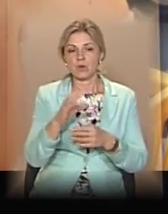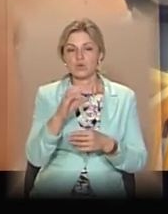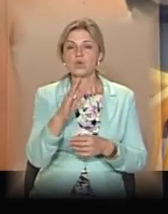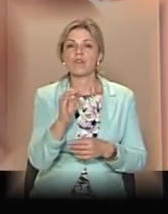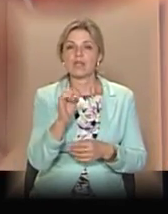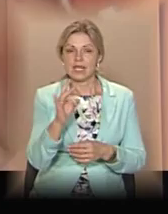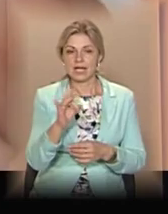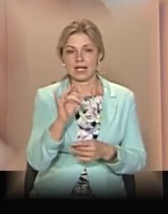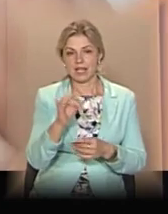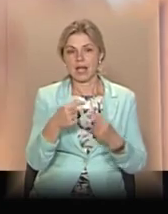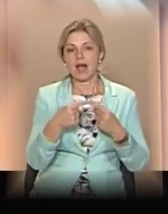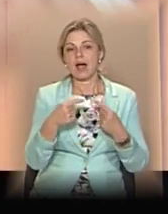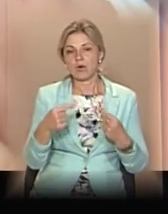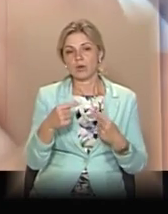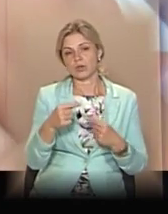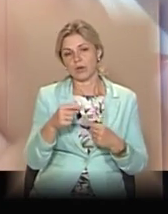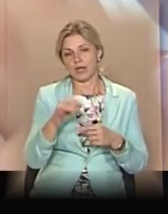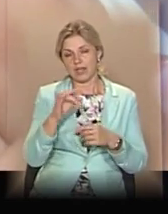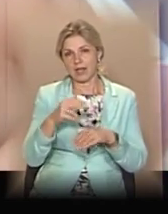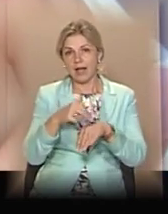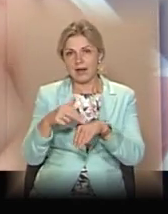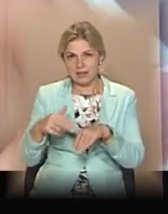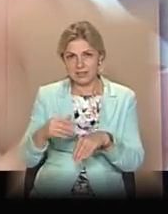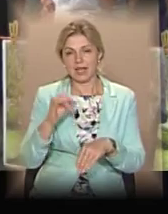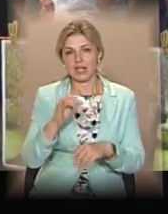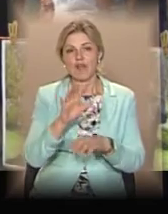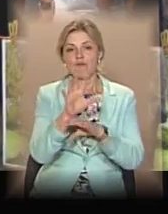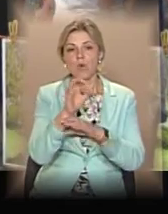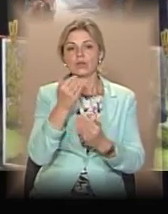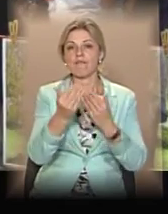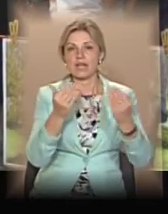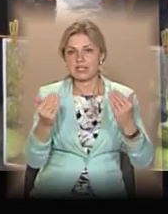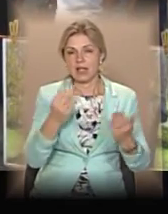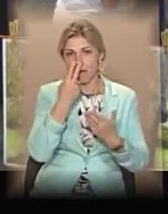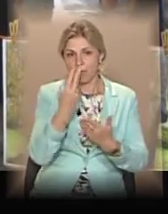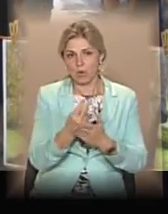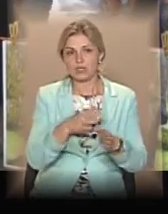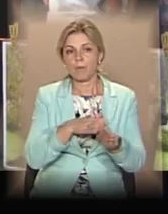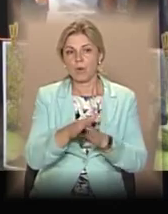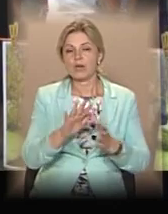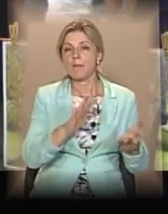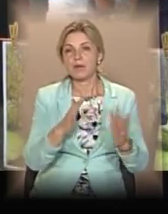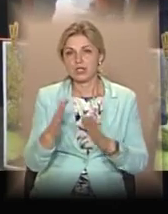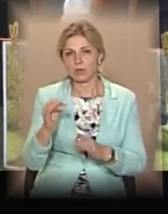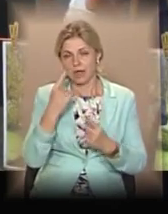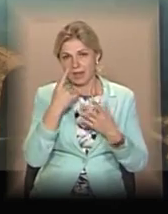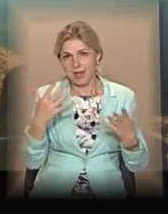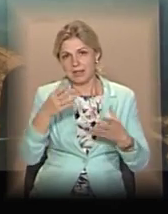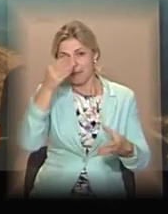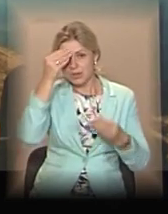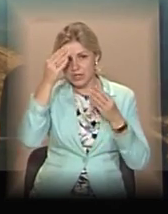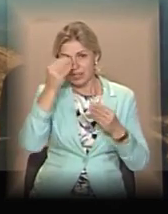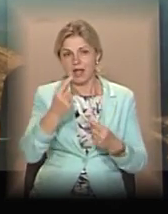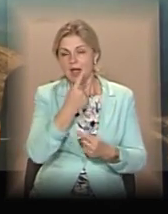розпис в українському народному стилі фейс-арт. А фотовиставка розкрила відвідувачам сповнений пригод і яскравих вражень